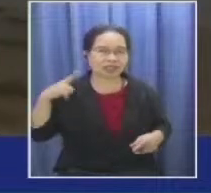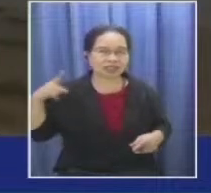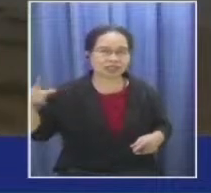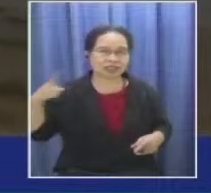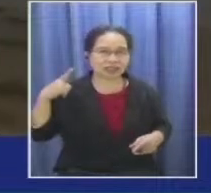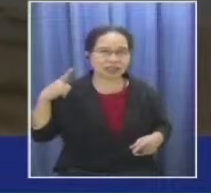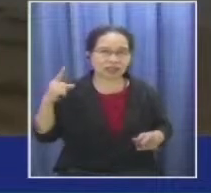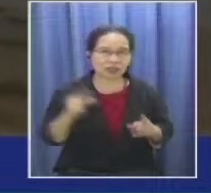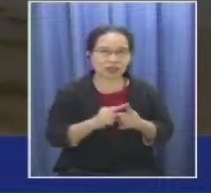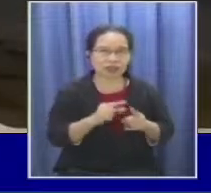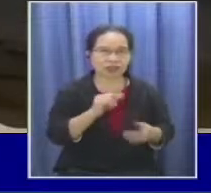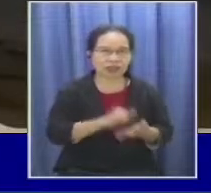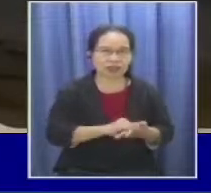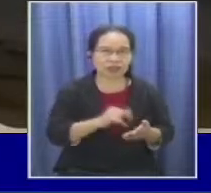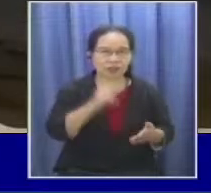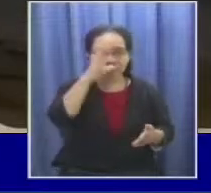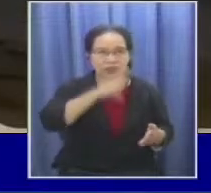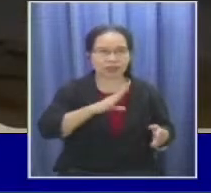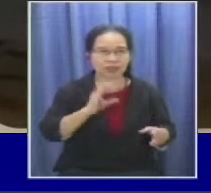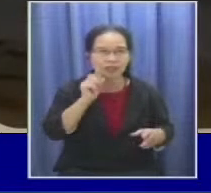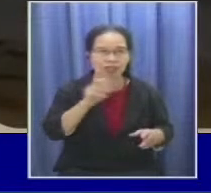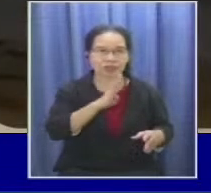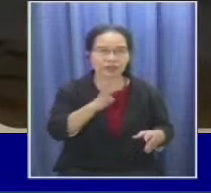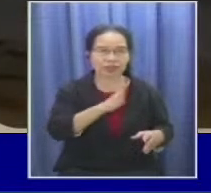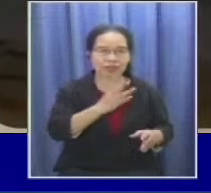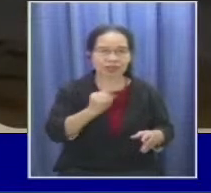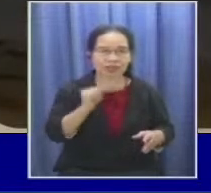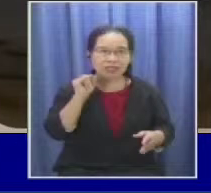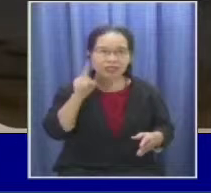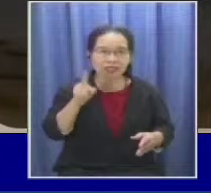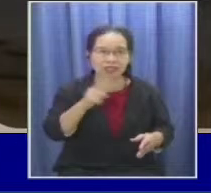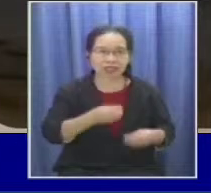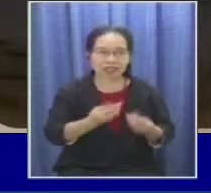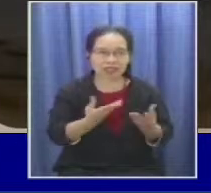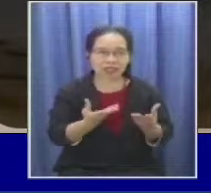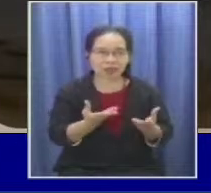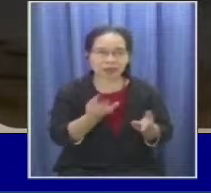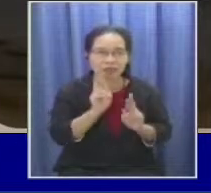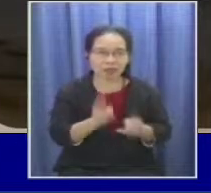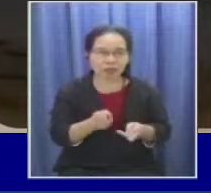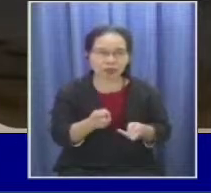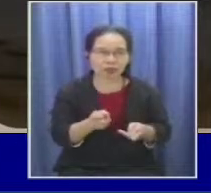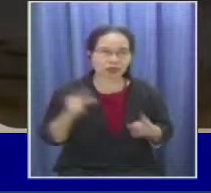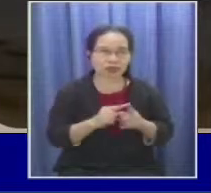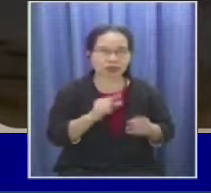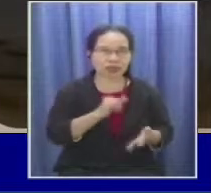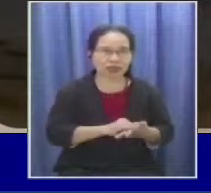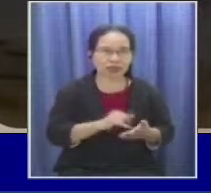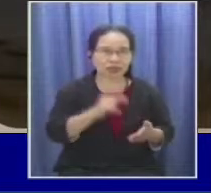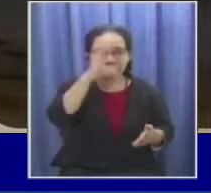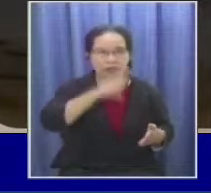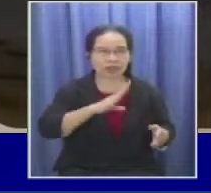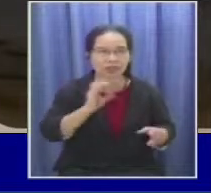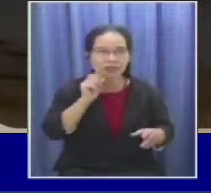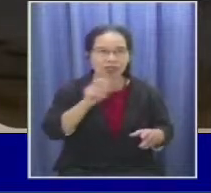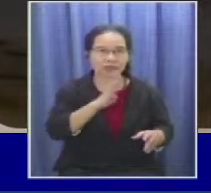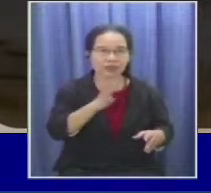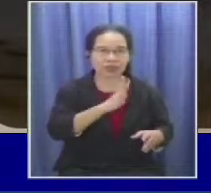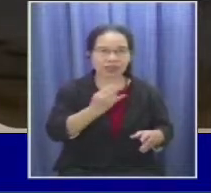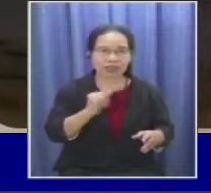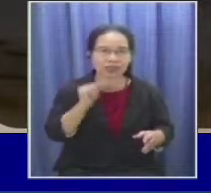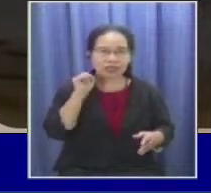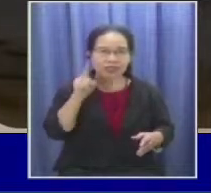mpo ɛde yɛn bɛkɔ ɔsɛyi mu ma yɛn kenkan Matthew 12 verse